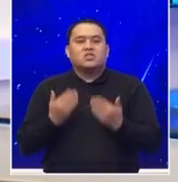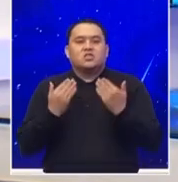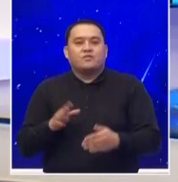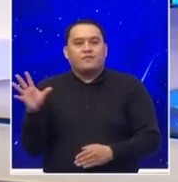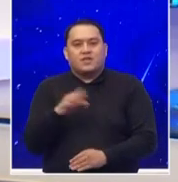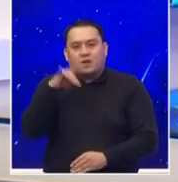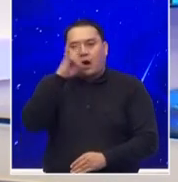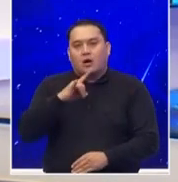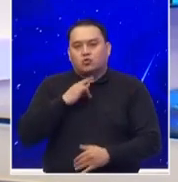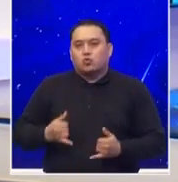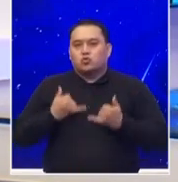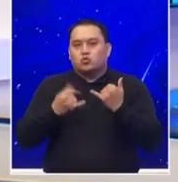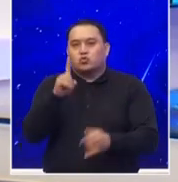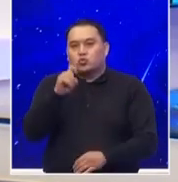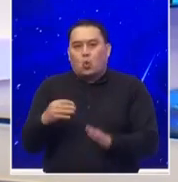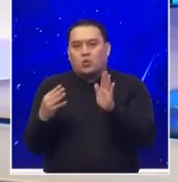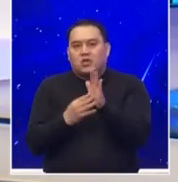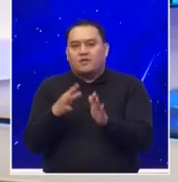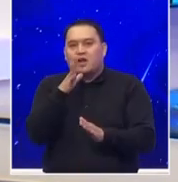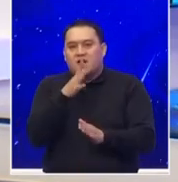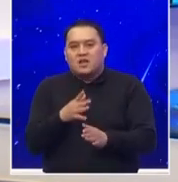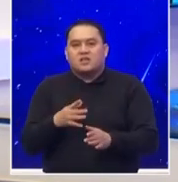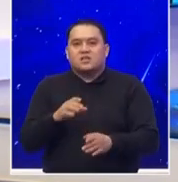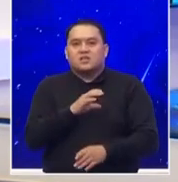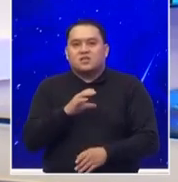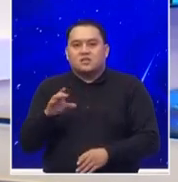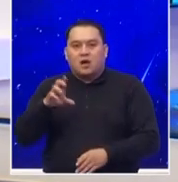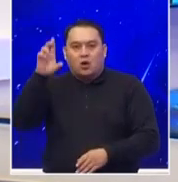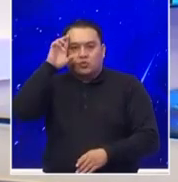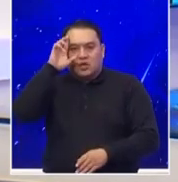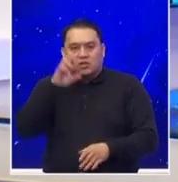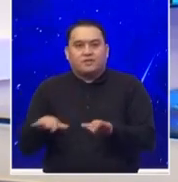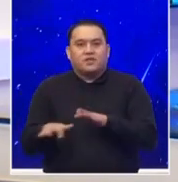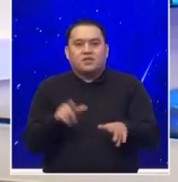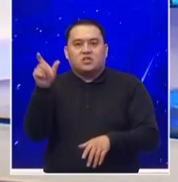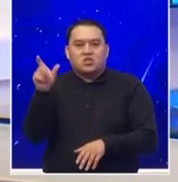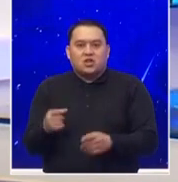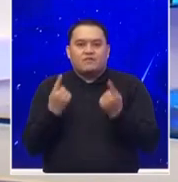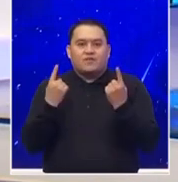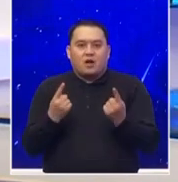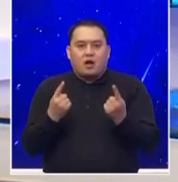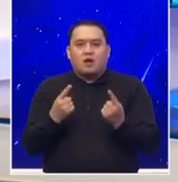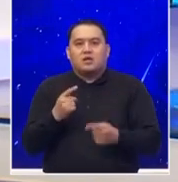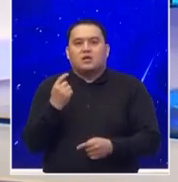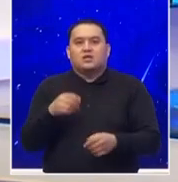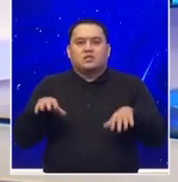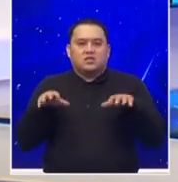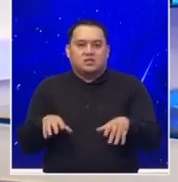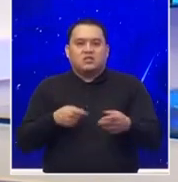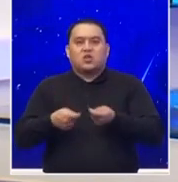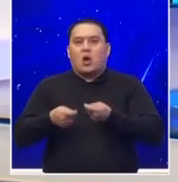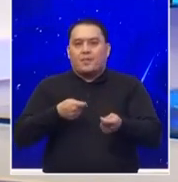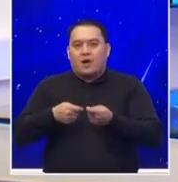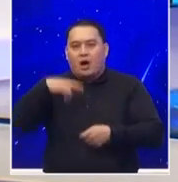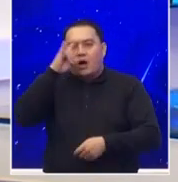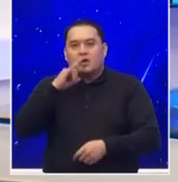Сегодня весь Казахстан чествует 109-летие со дня рождения советского государственного деятеля, первого секретаря ЦК